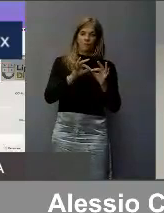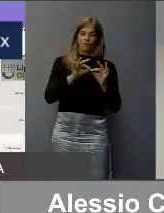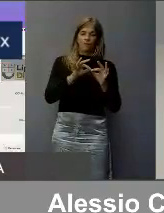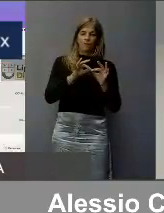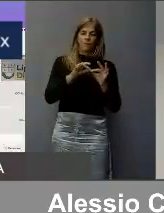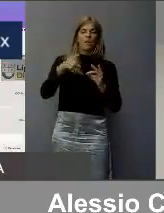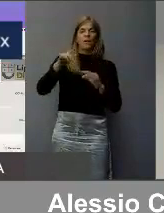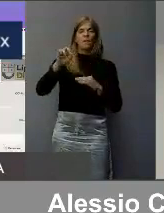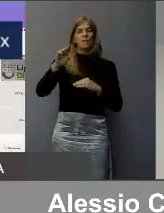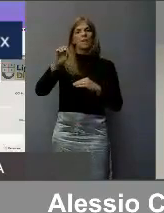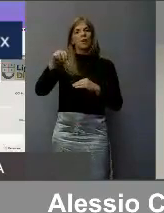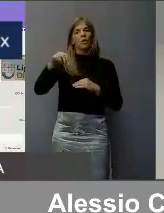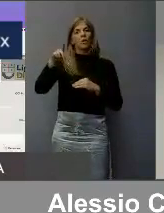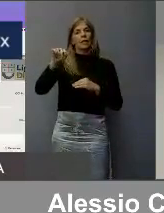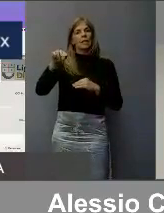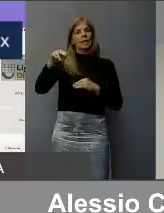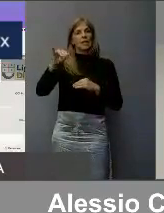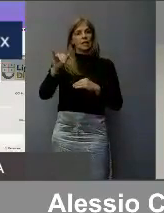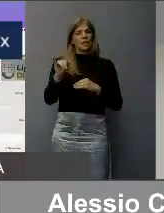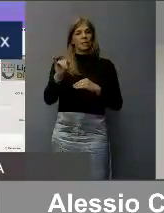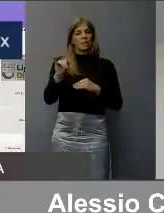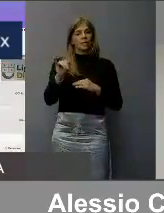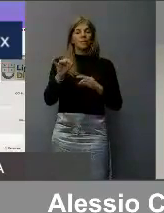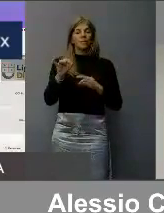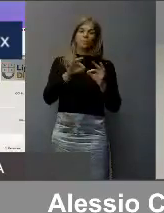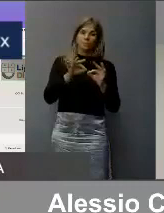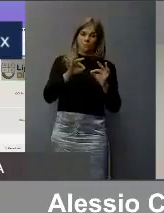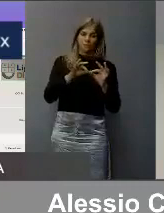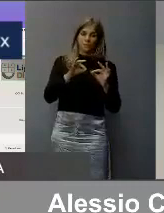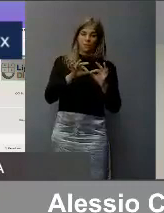consigliere pirondini favorevole